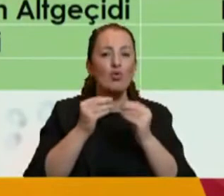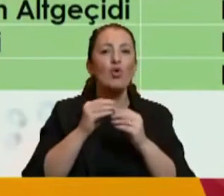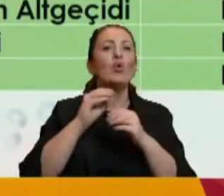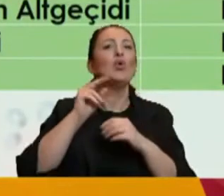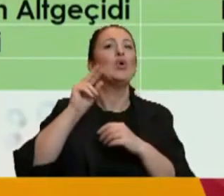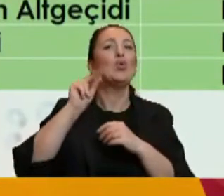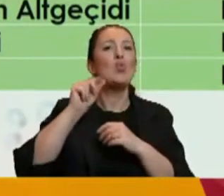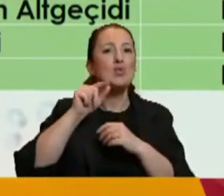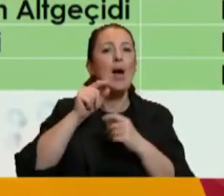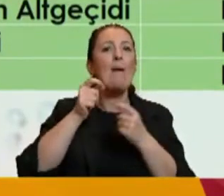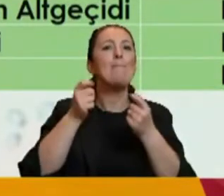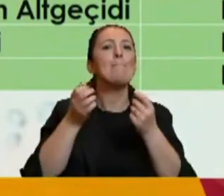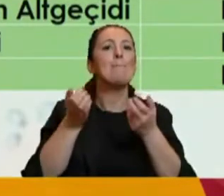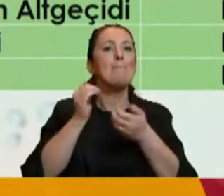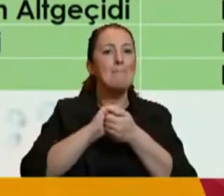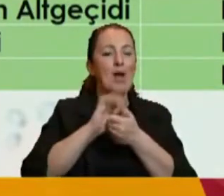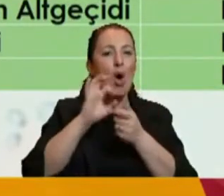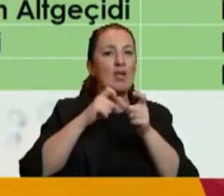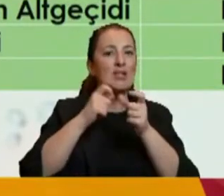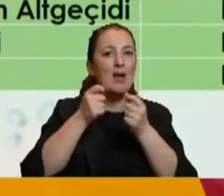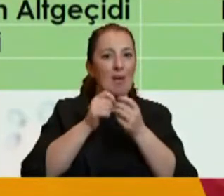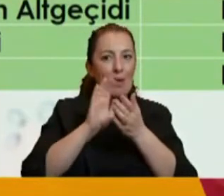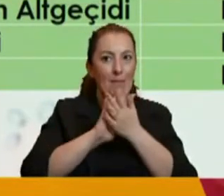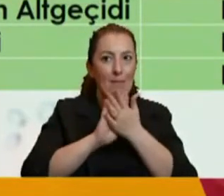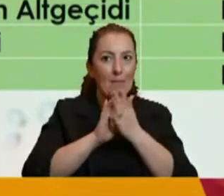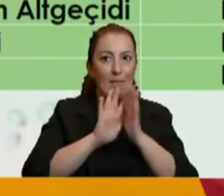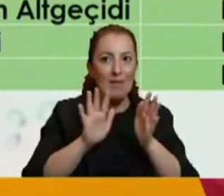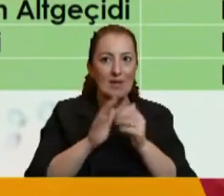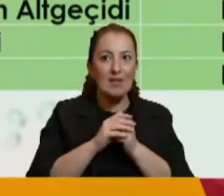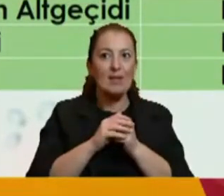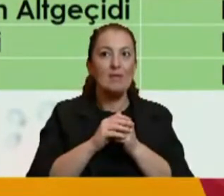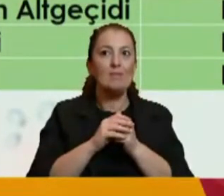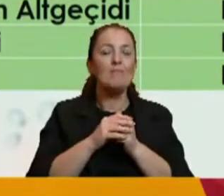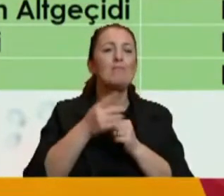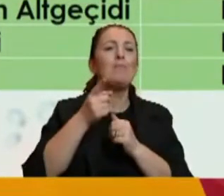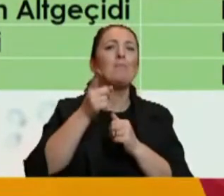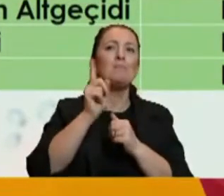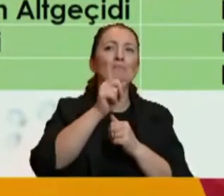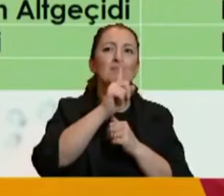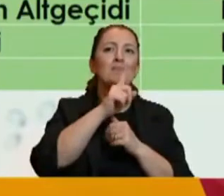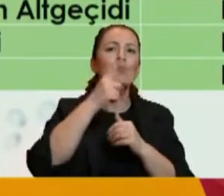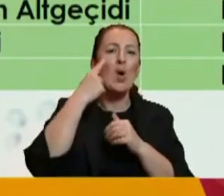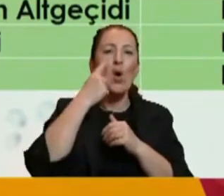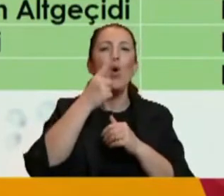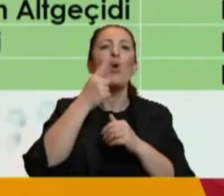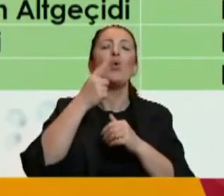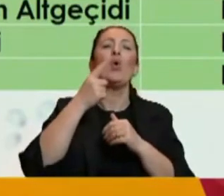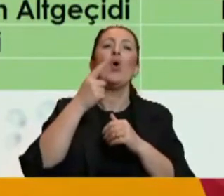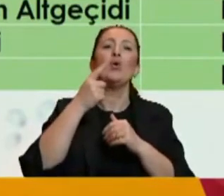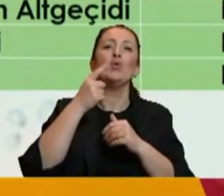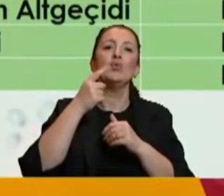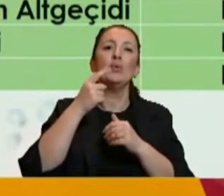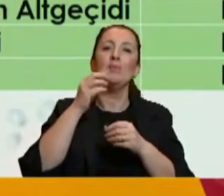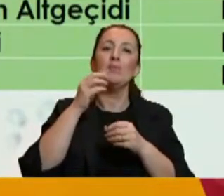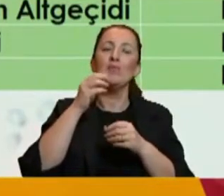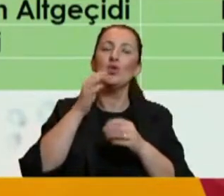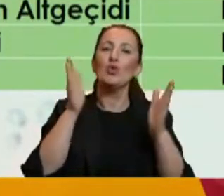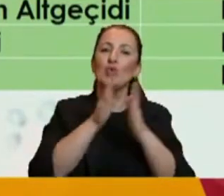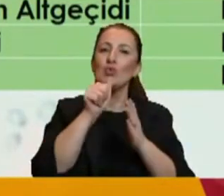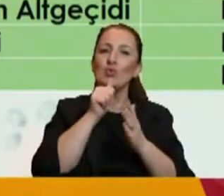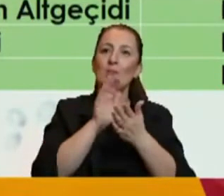OSB bitti tam tabi tüneline Namazgah altgeçidi bitti şu Küçüksu Caddesi bitti